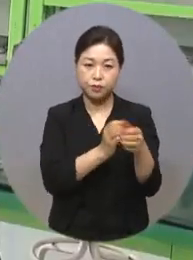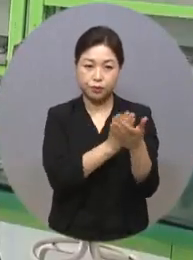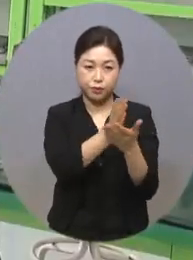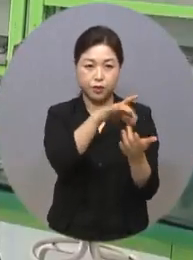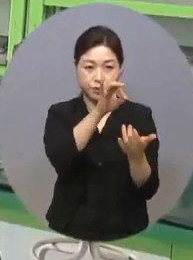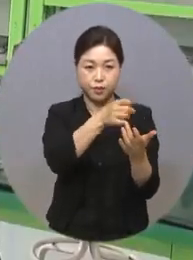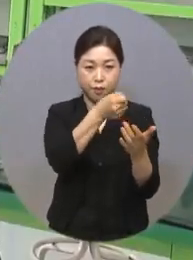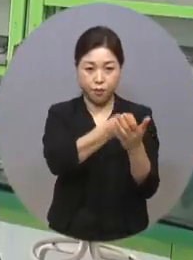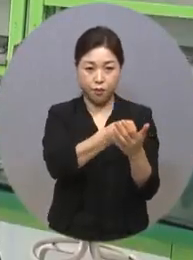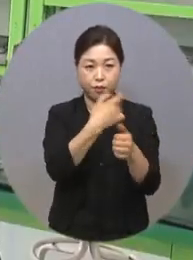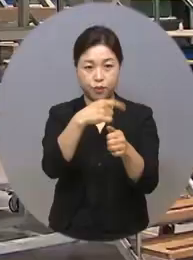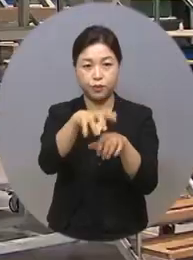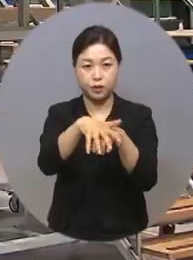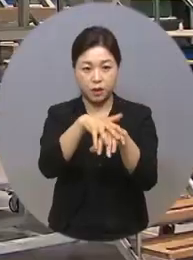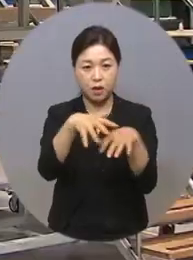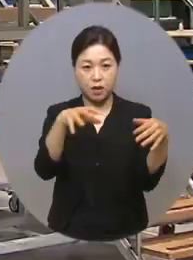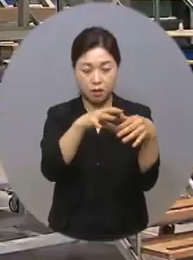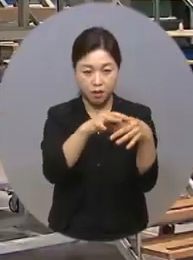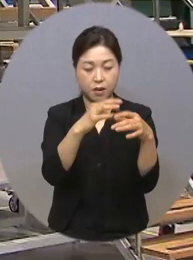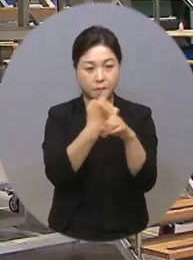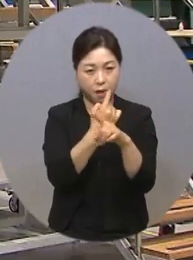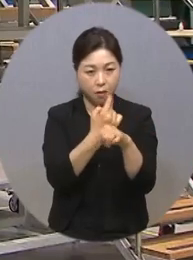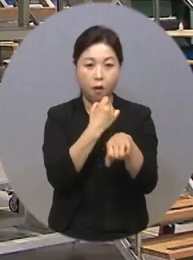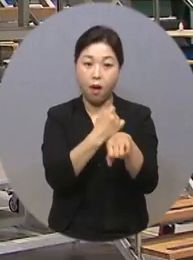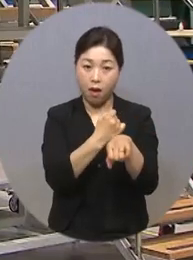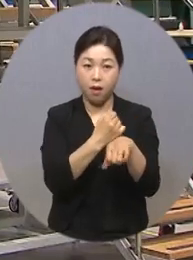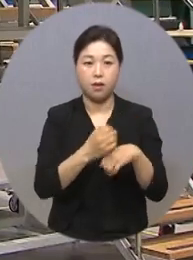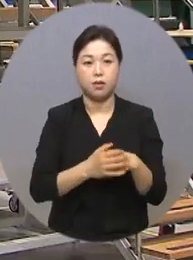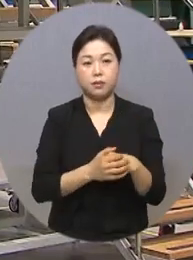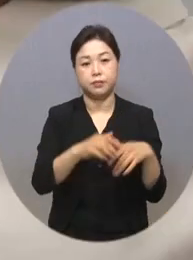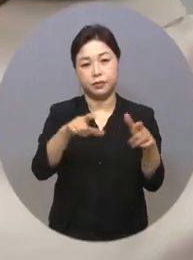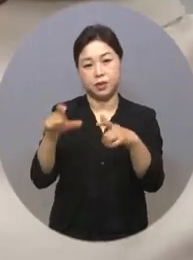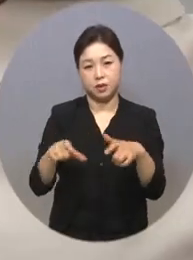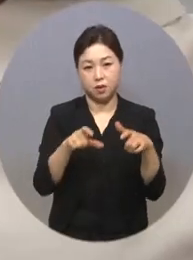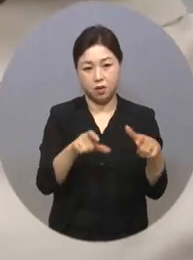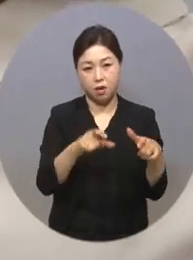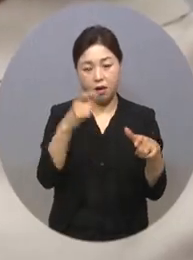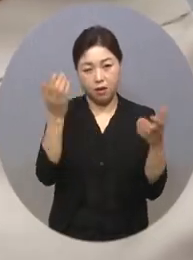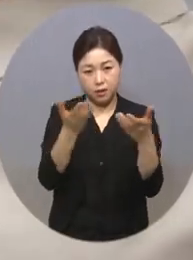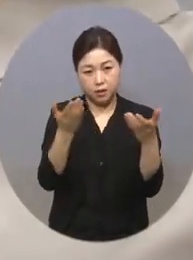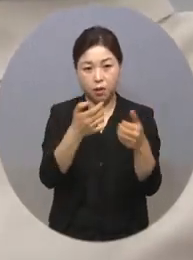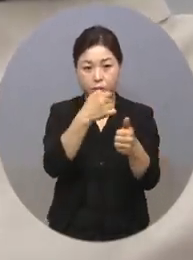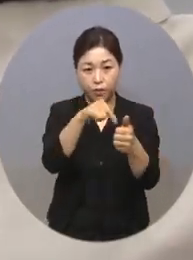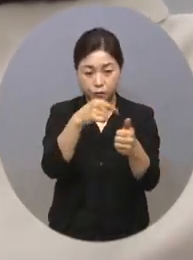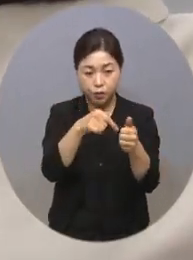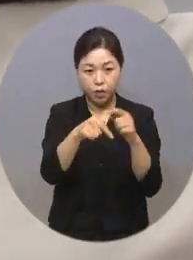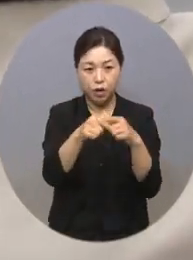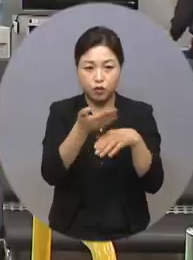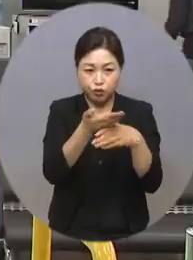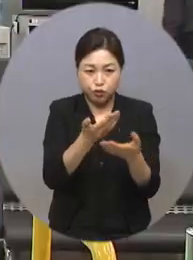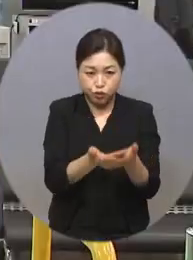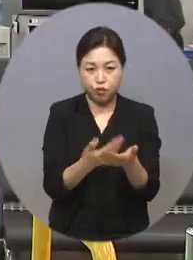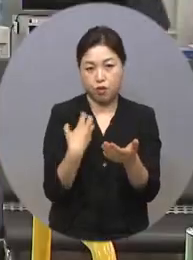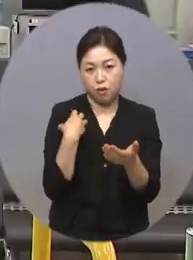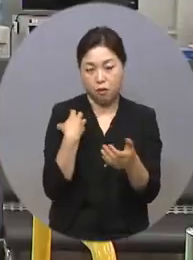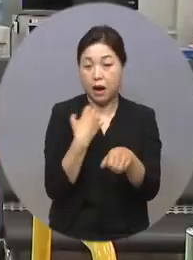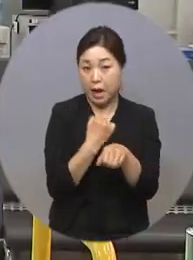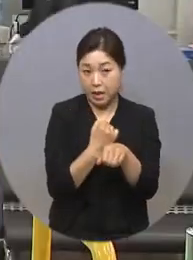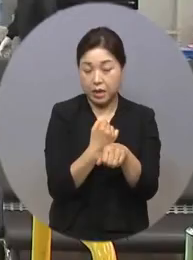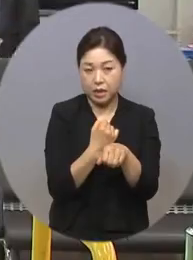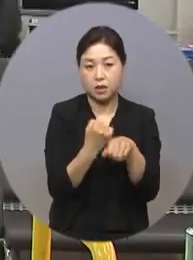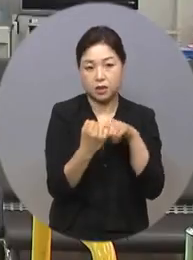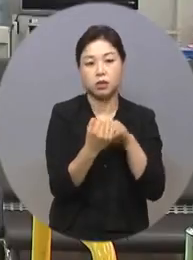선정하고 교육체계를 연계해 개편하는 등 지역기반 고등직업교육의 거점 역할을 수행하도록 지원하는